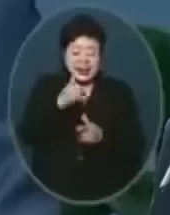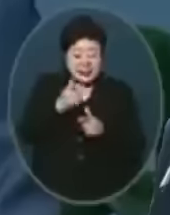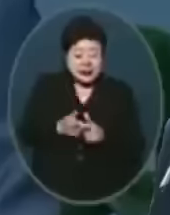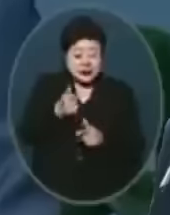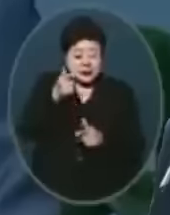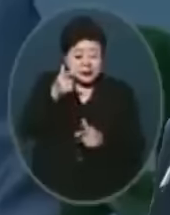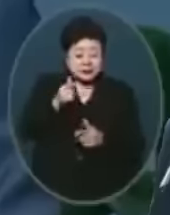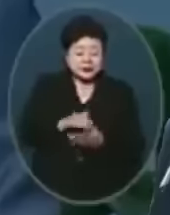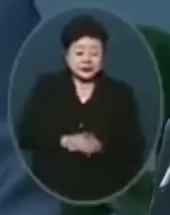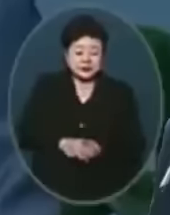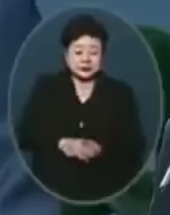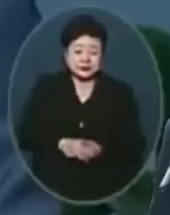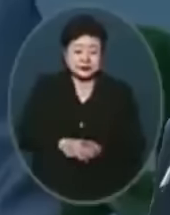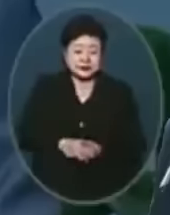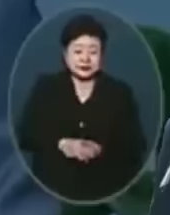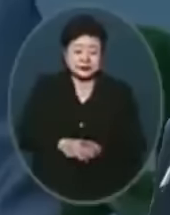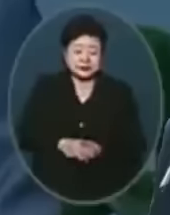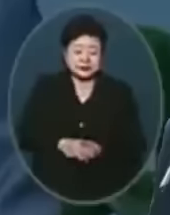예수님을